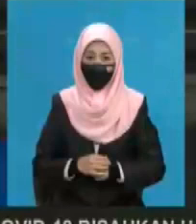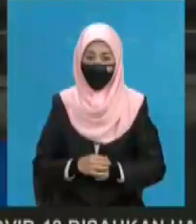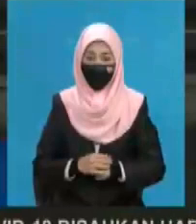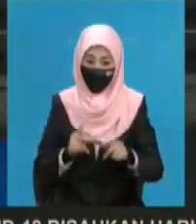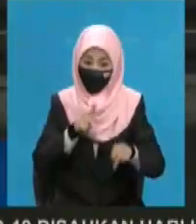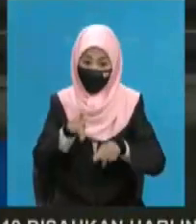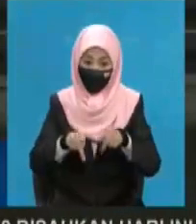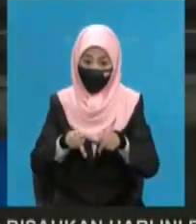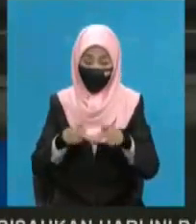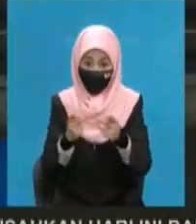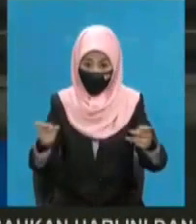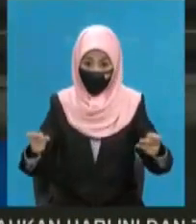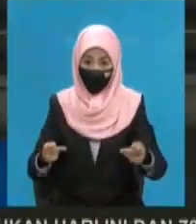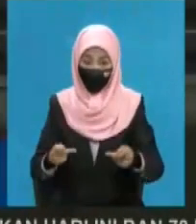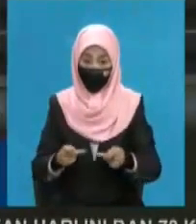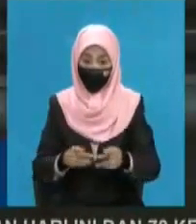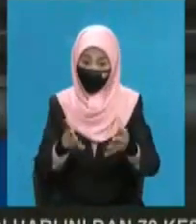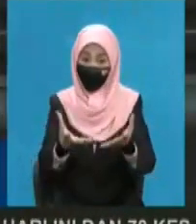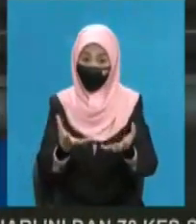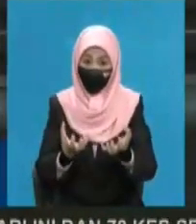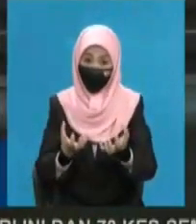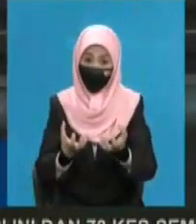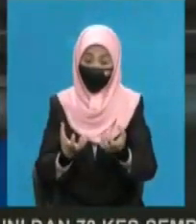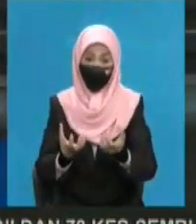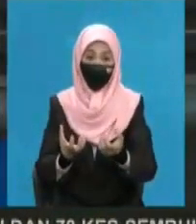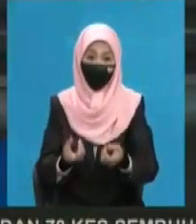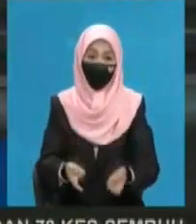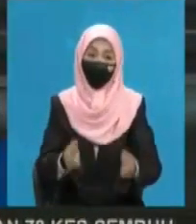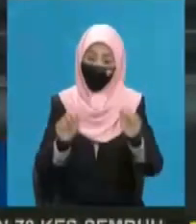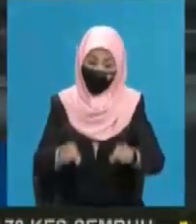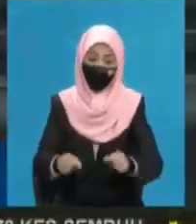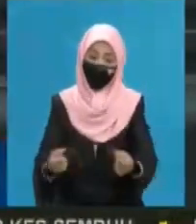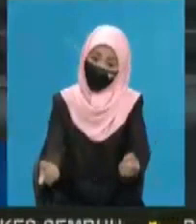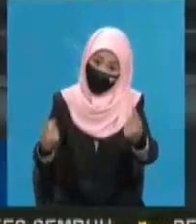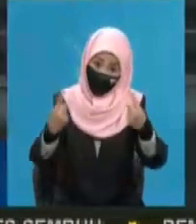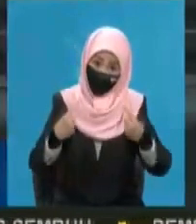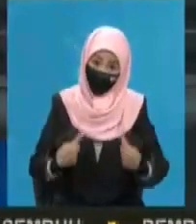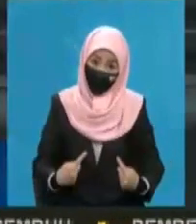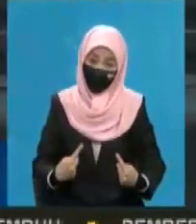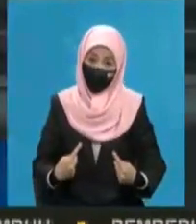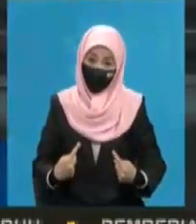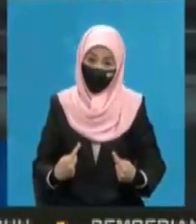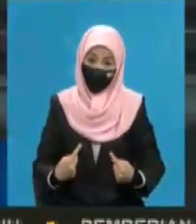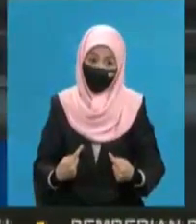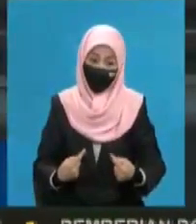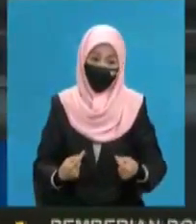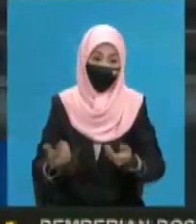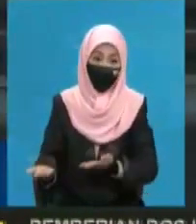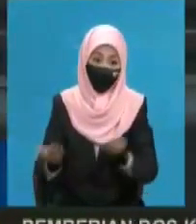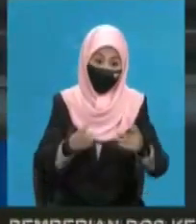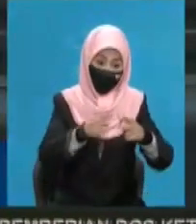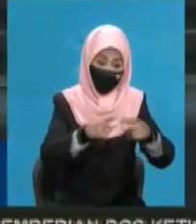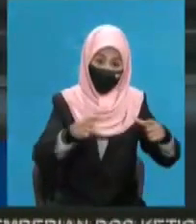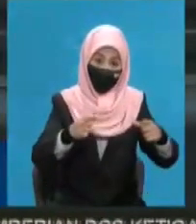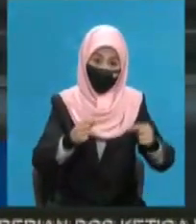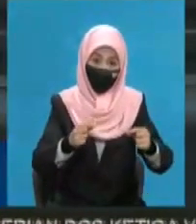Hai penduduk setempat yang ingin mendapatkan suntikan ke Wisma belas bolehlah tetang terus secara Wakin dengan membawa card pengenalan